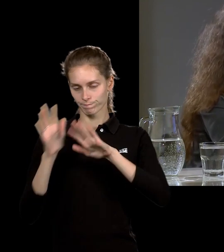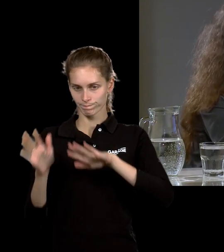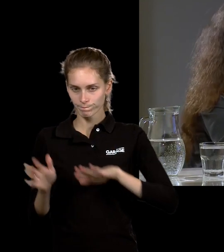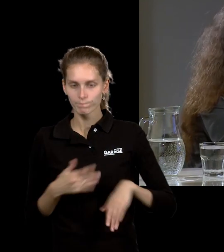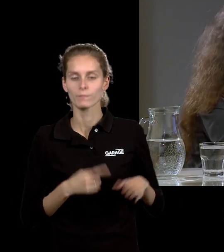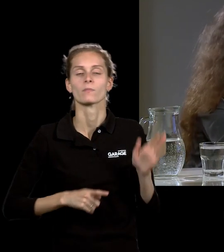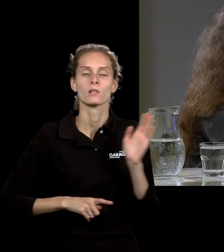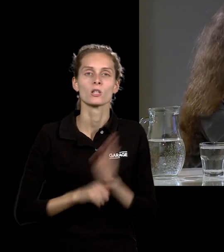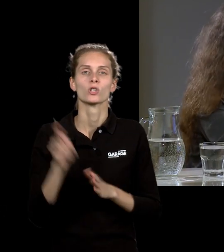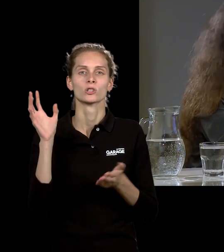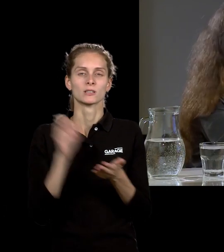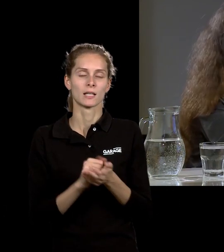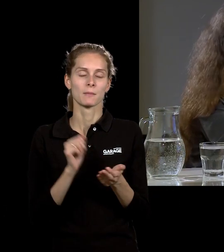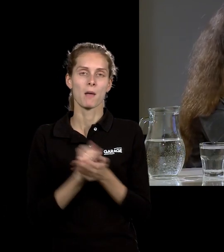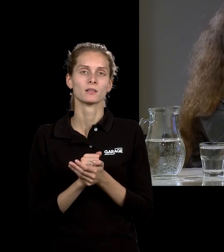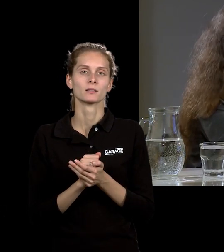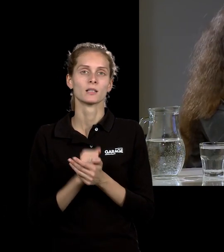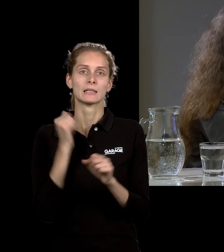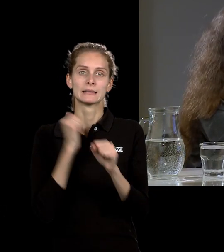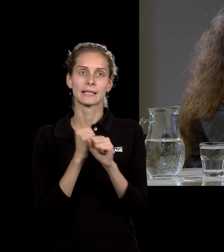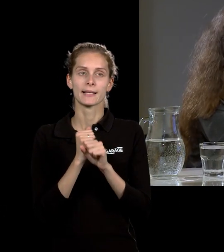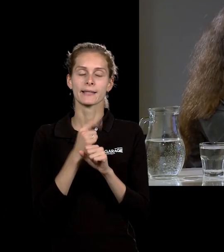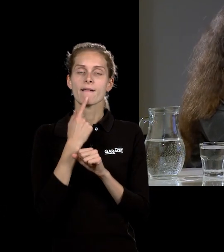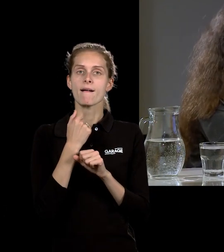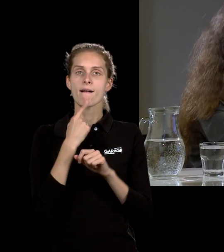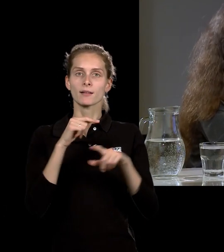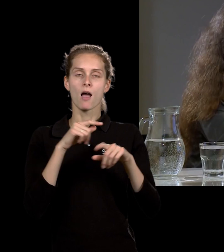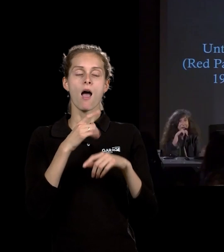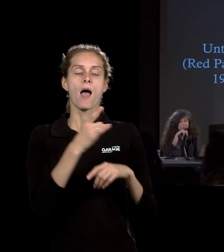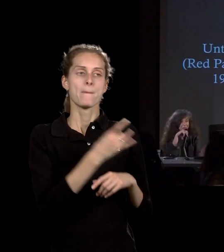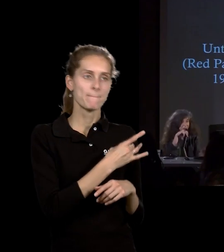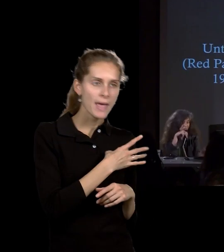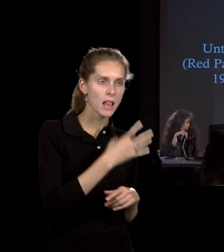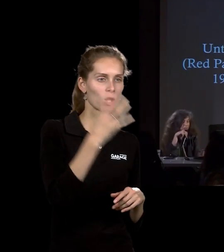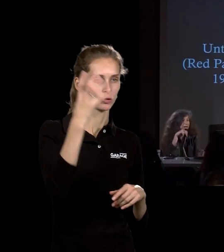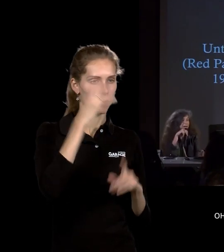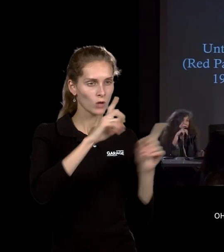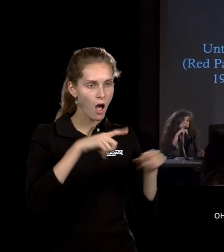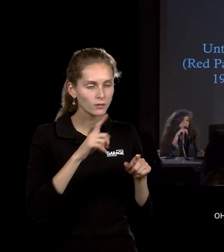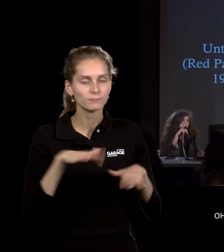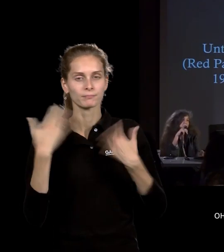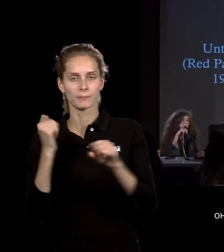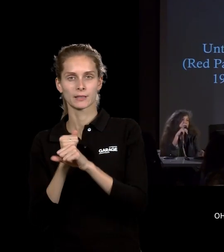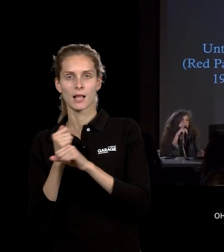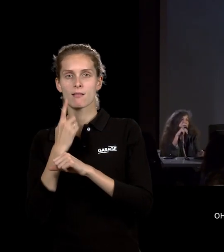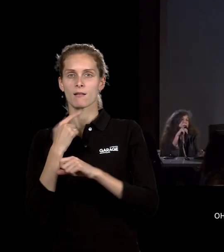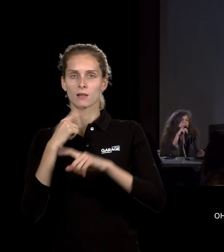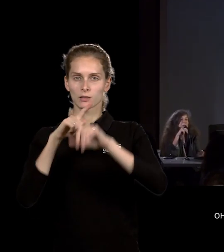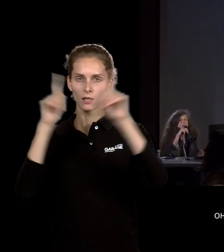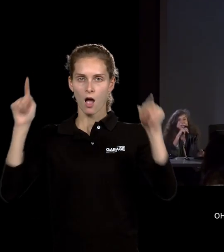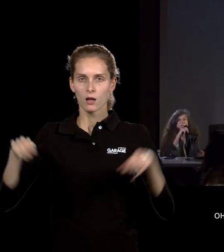заниматься, возвращается к свету, начинает делать красные картины после белых, черных монохромов, которые становятся все более и